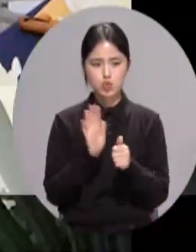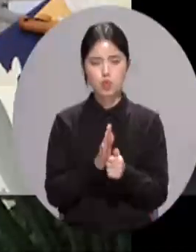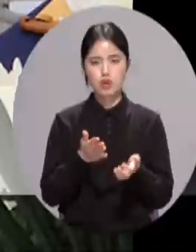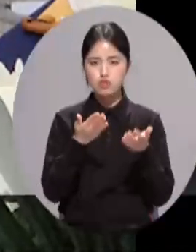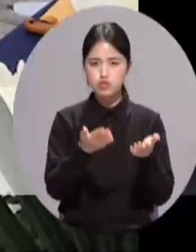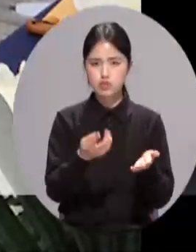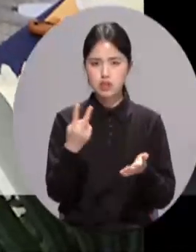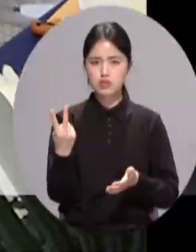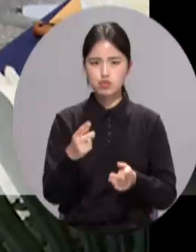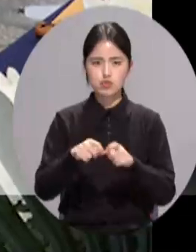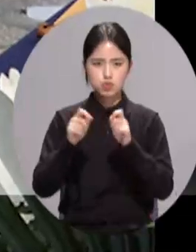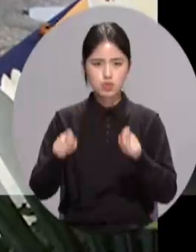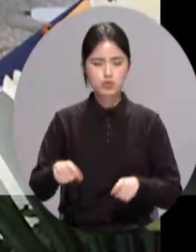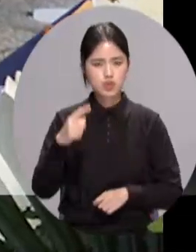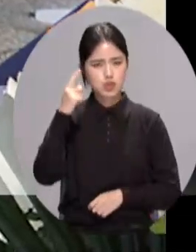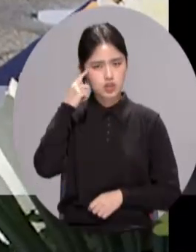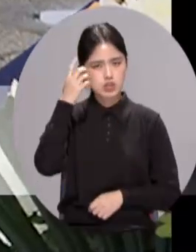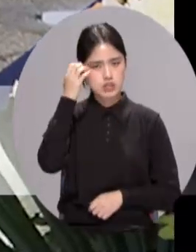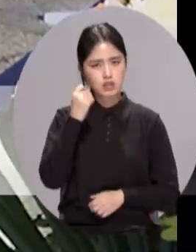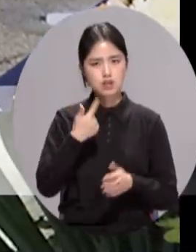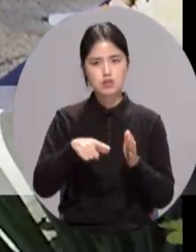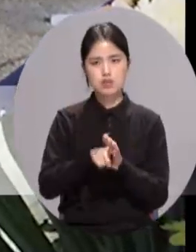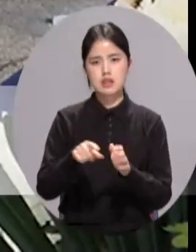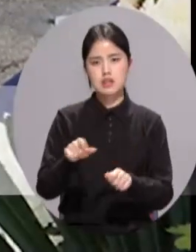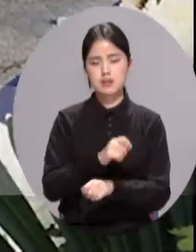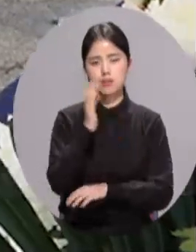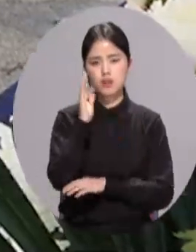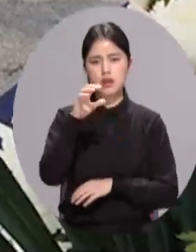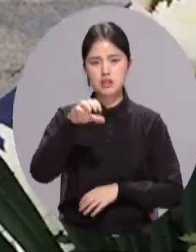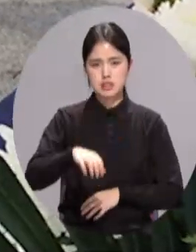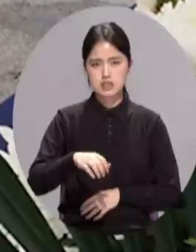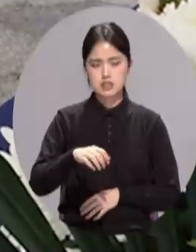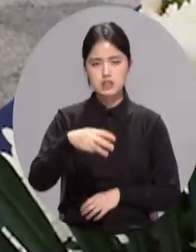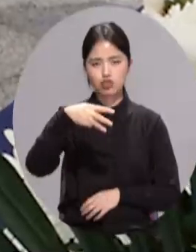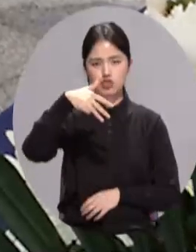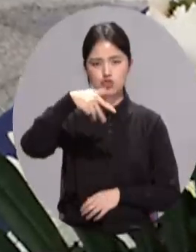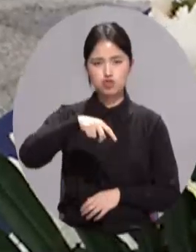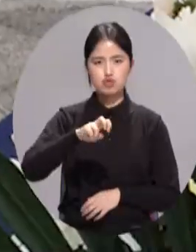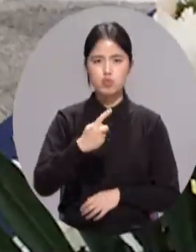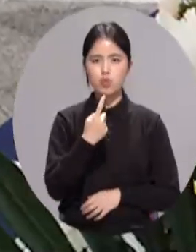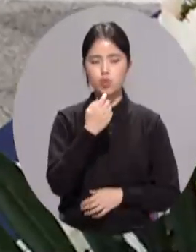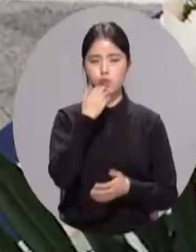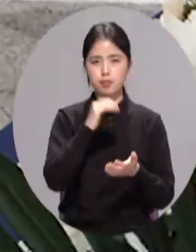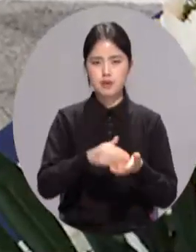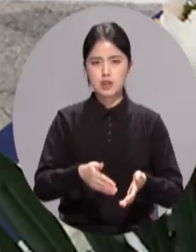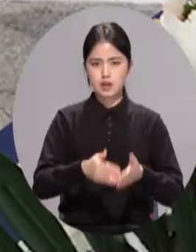두 동문의 정신을 기리기 위해 특별 강의실과 추모비 건립 등 추모 사업을 이어오고 있습니다.